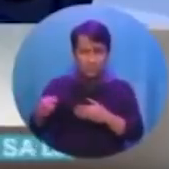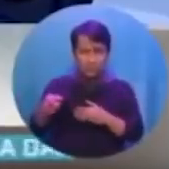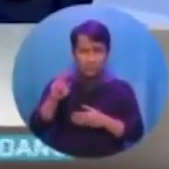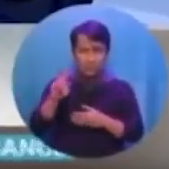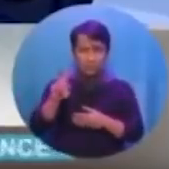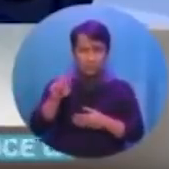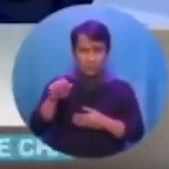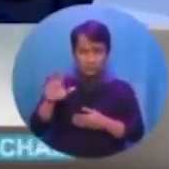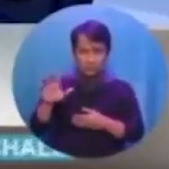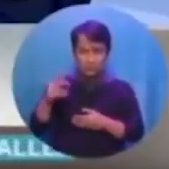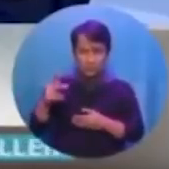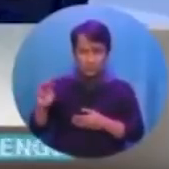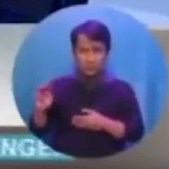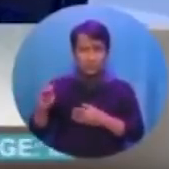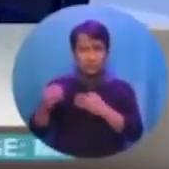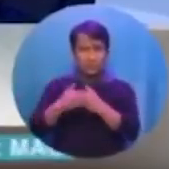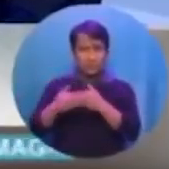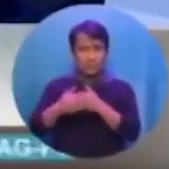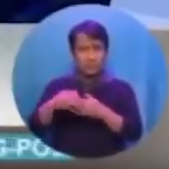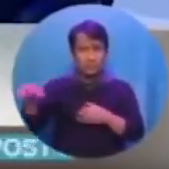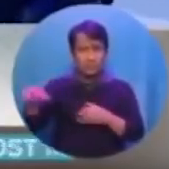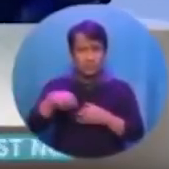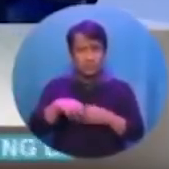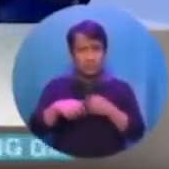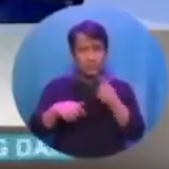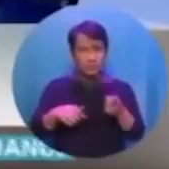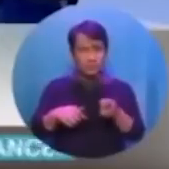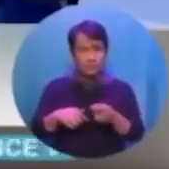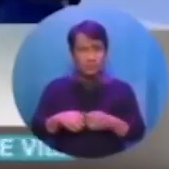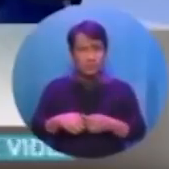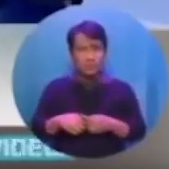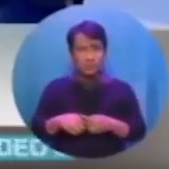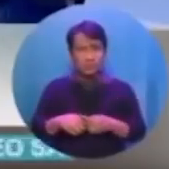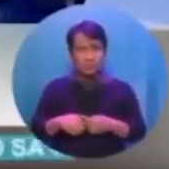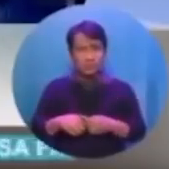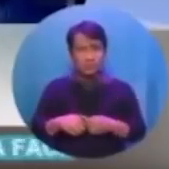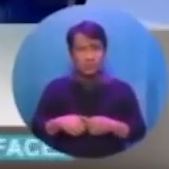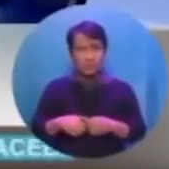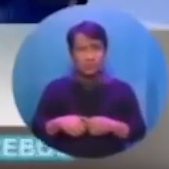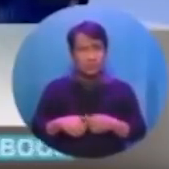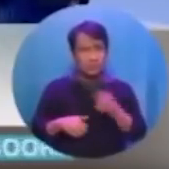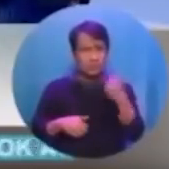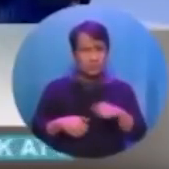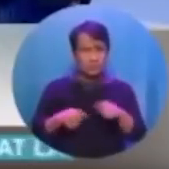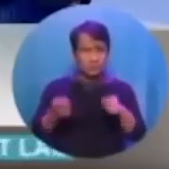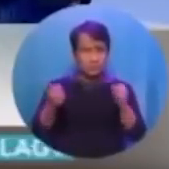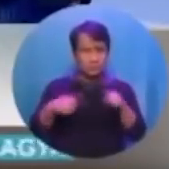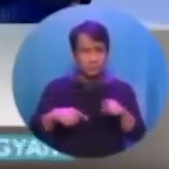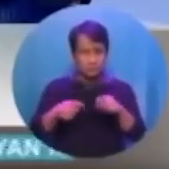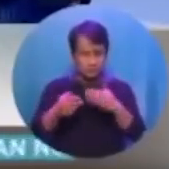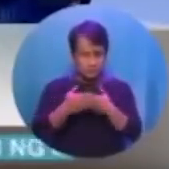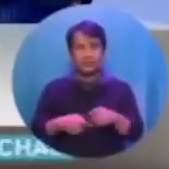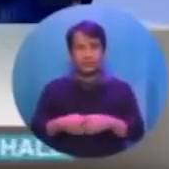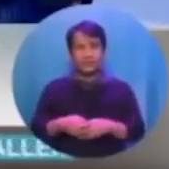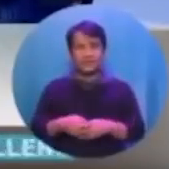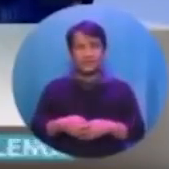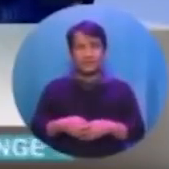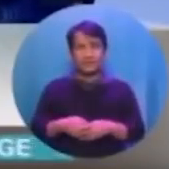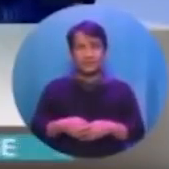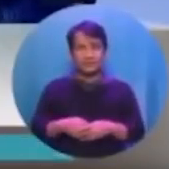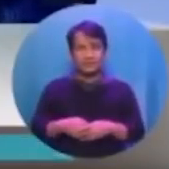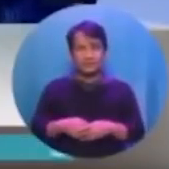2.5 kilometers. Oh! Malapit-lapit lang. So ano nangyari? Ba't hindi agad kayo nakaresponde kung malapit lang?